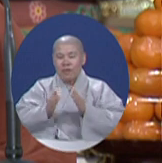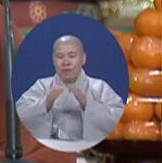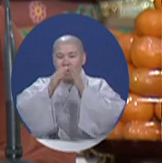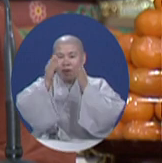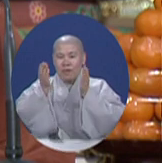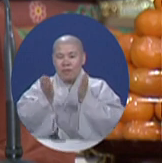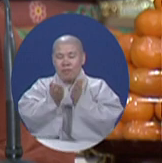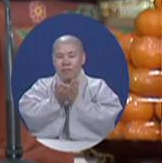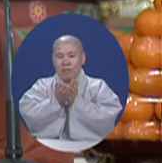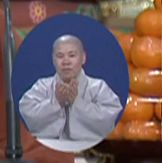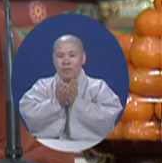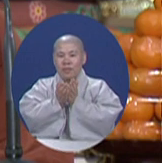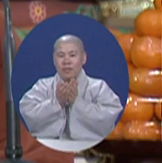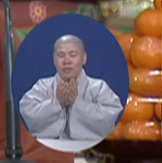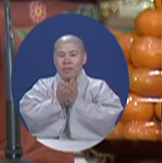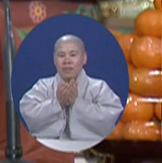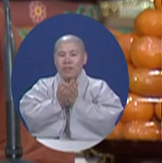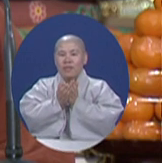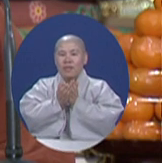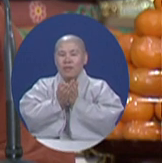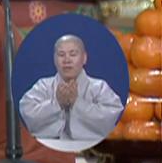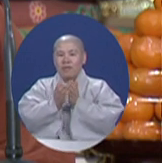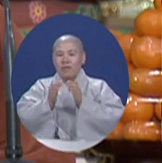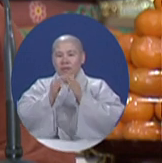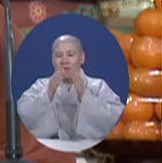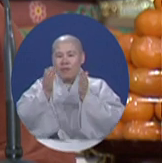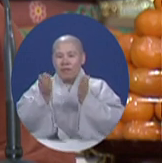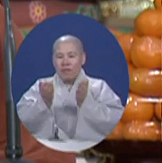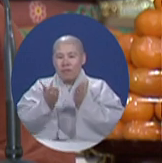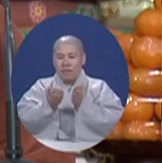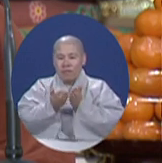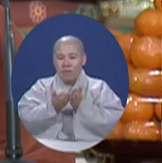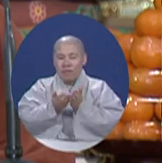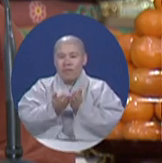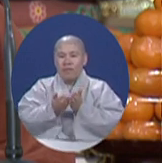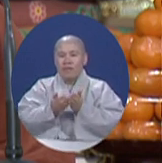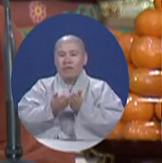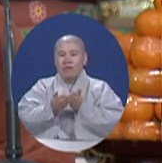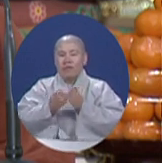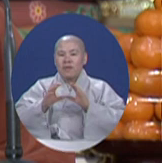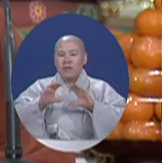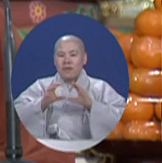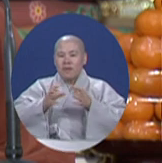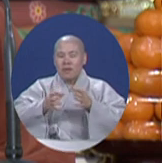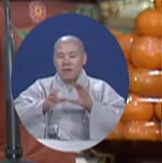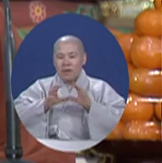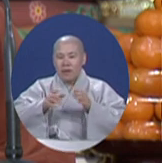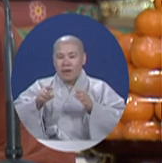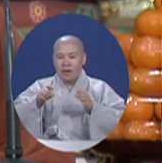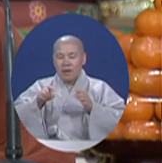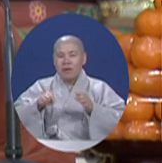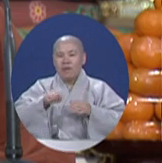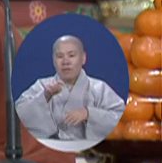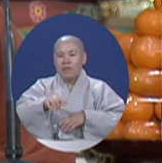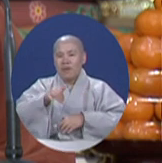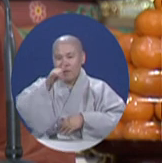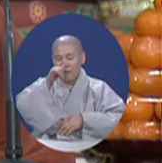온갖 수궁 삼재하고 행변 시방이라 이 시방 삼세가 여기 다 있다 이 말이요.